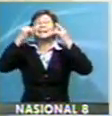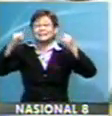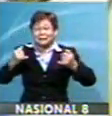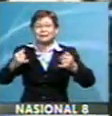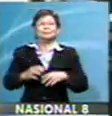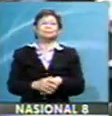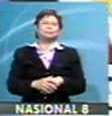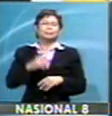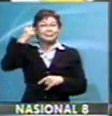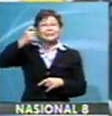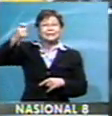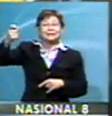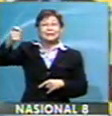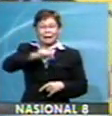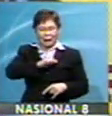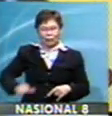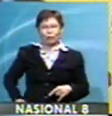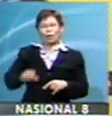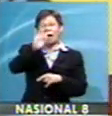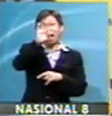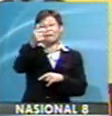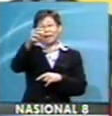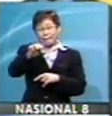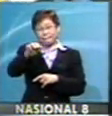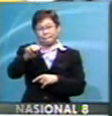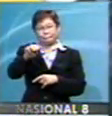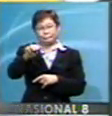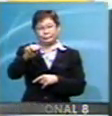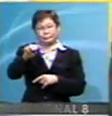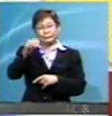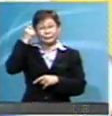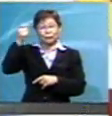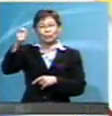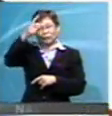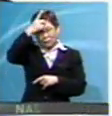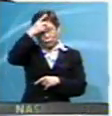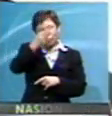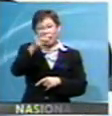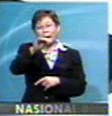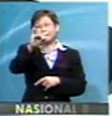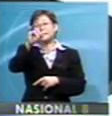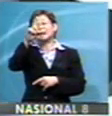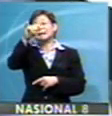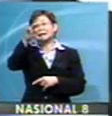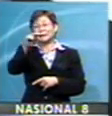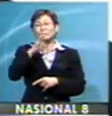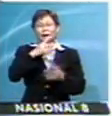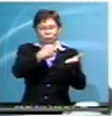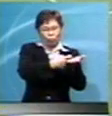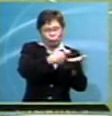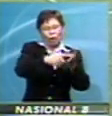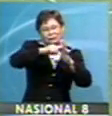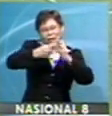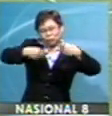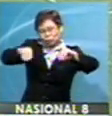sementara itu setiausaha AG Persatuan bola sepak Malaysia fam dat Hamidin Mohamad Amin berkata tiket yang mula